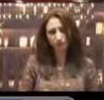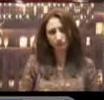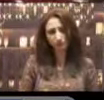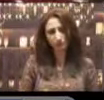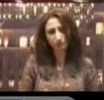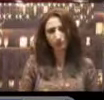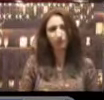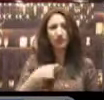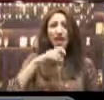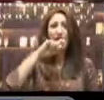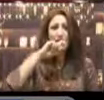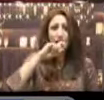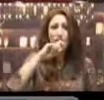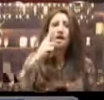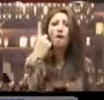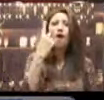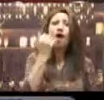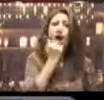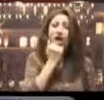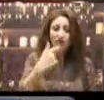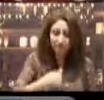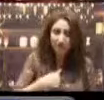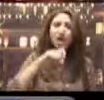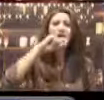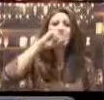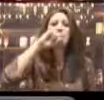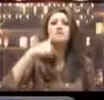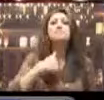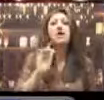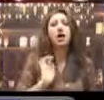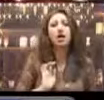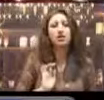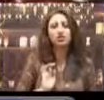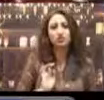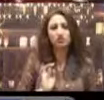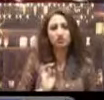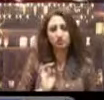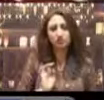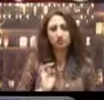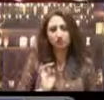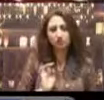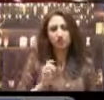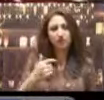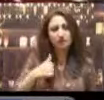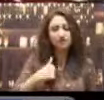على اي حاجه غلط عملتها يعني مش انا بقول لك ان انا ممكن اقول بني ادم في تطور،